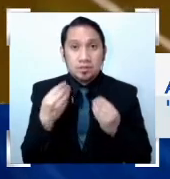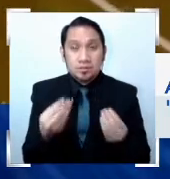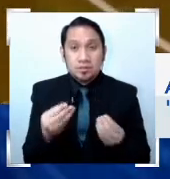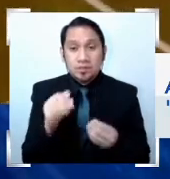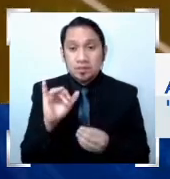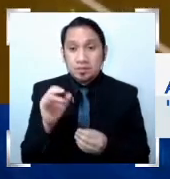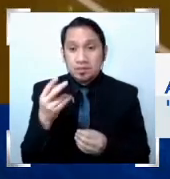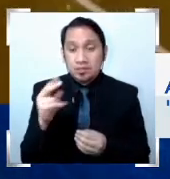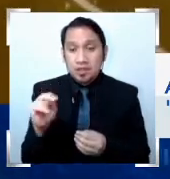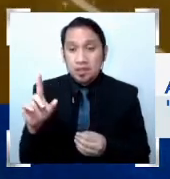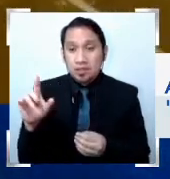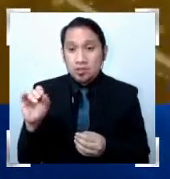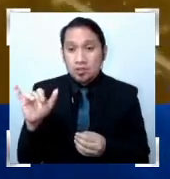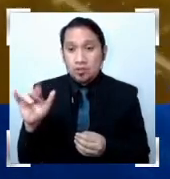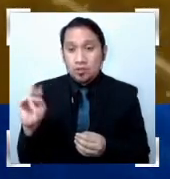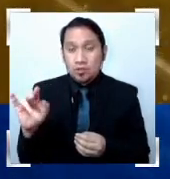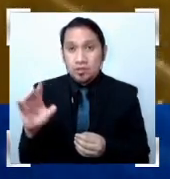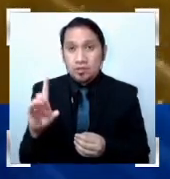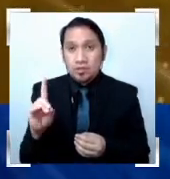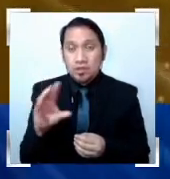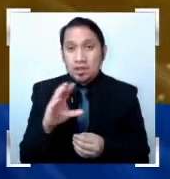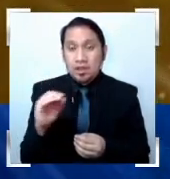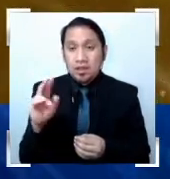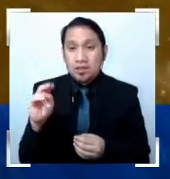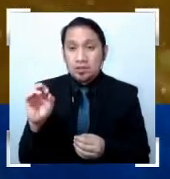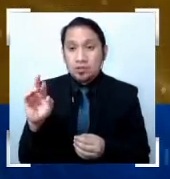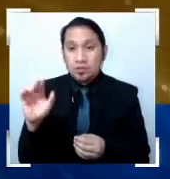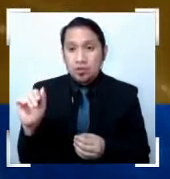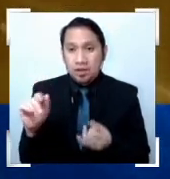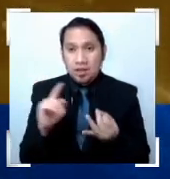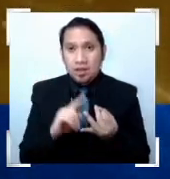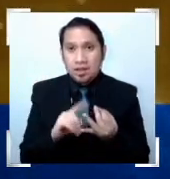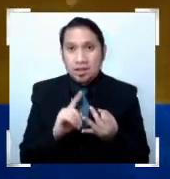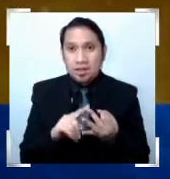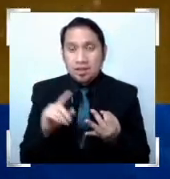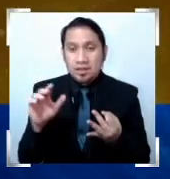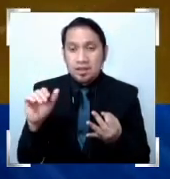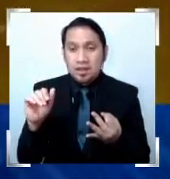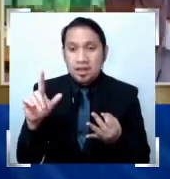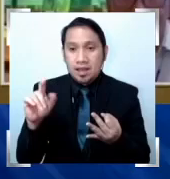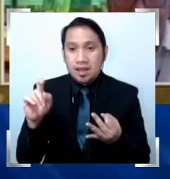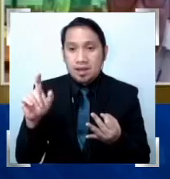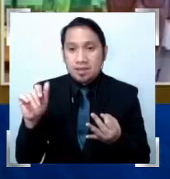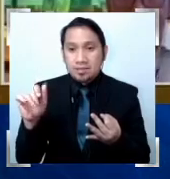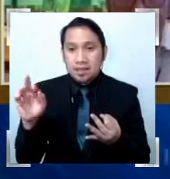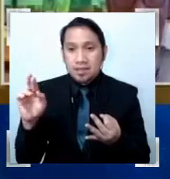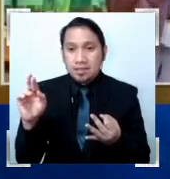Nora Honor, Angeli Bayani at Alessandra de Rossi.